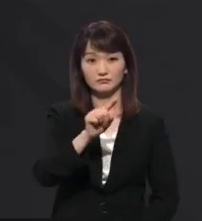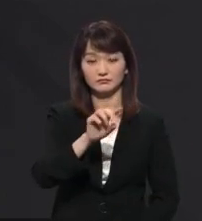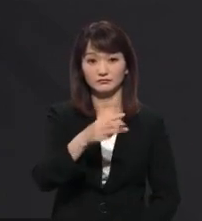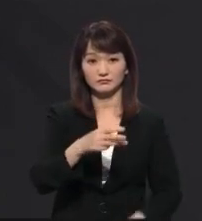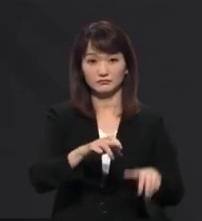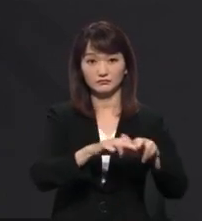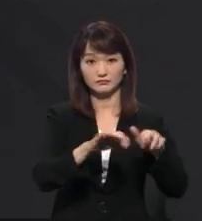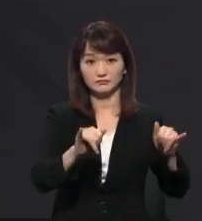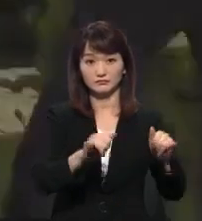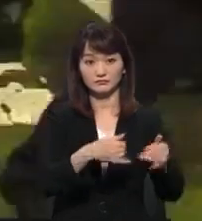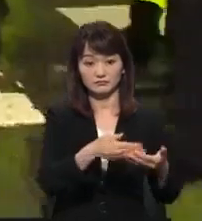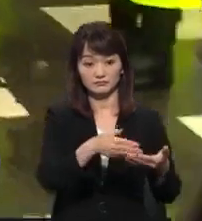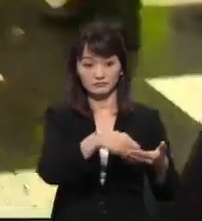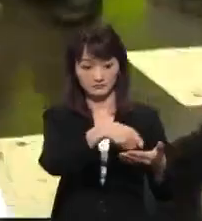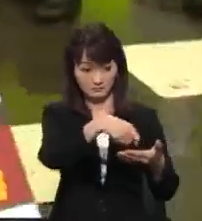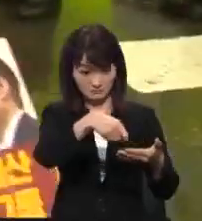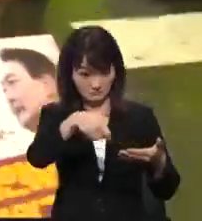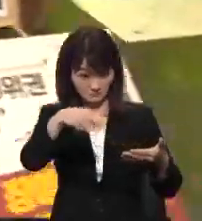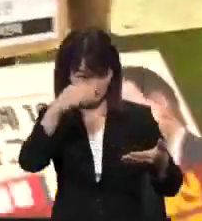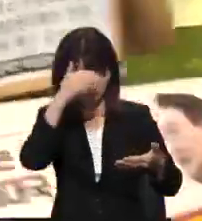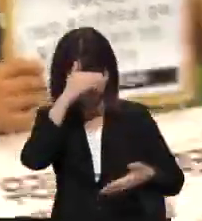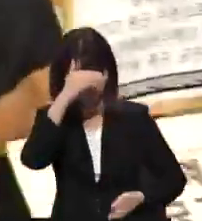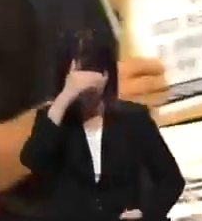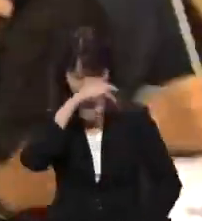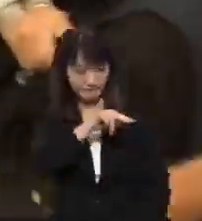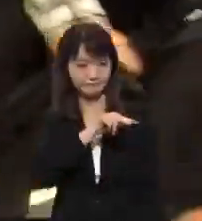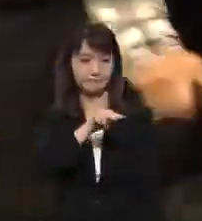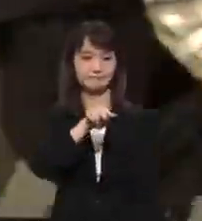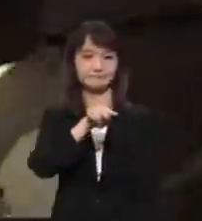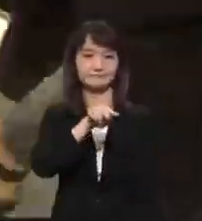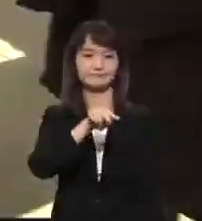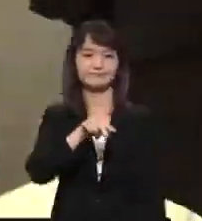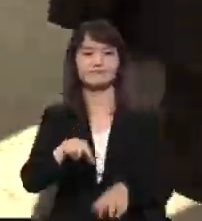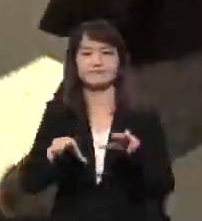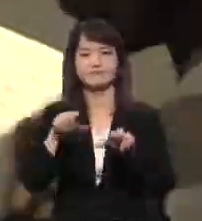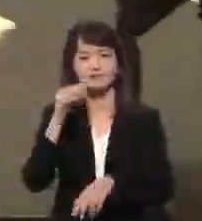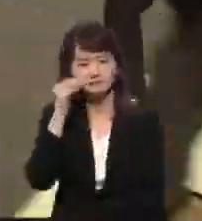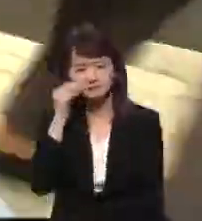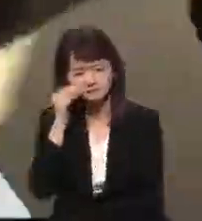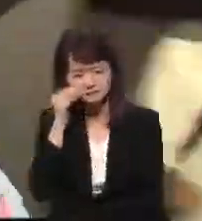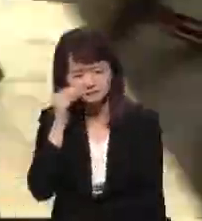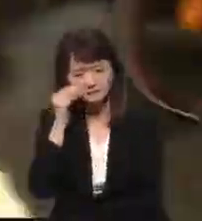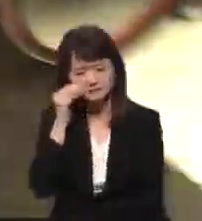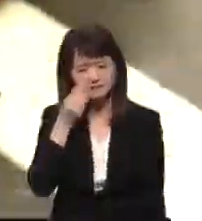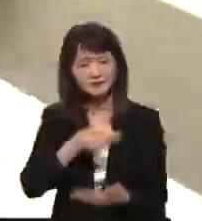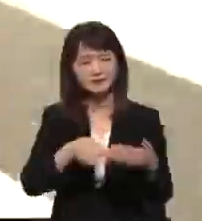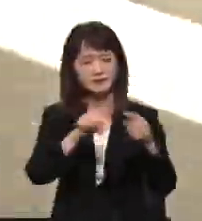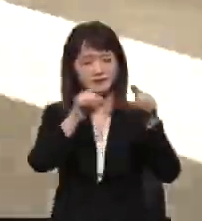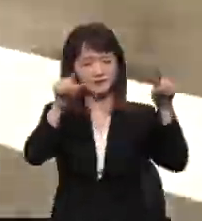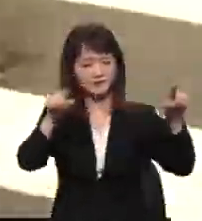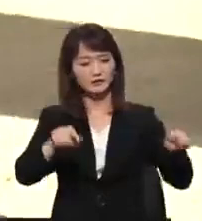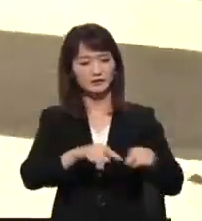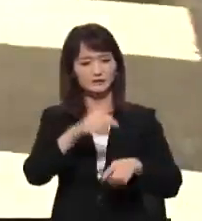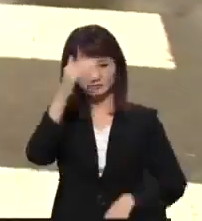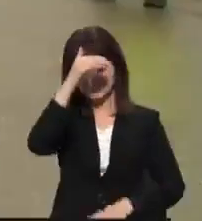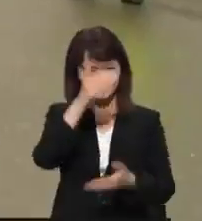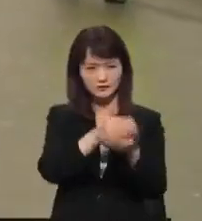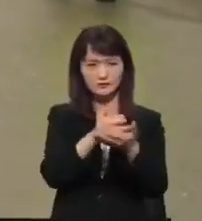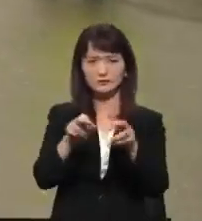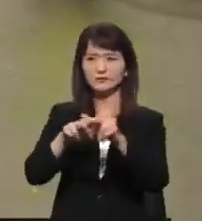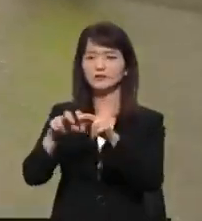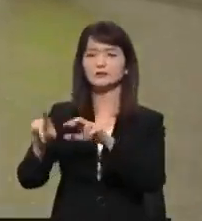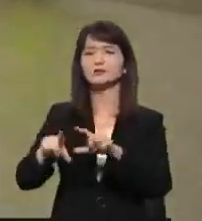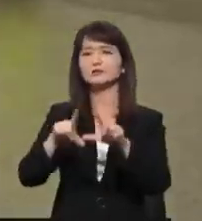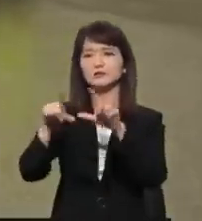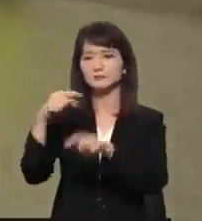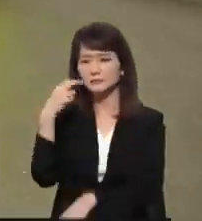그린 그림을 감상을 하셨어요 이제 제발 이제 감상만 하지 마시고 장애인들은 삶에 대해서